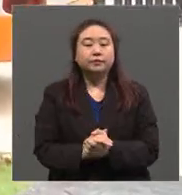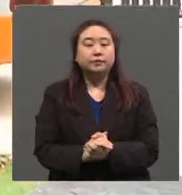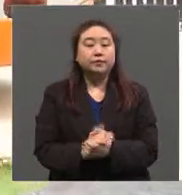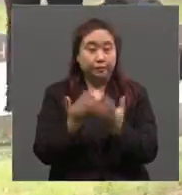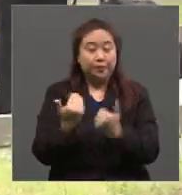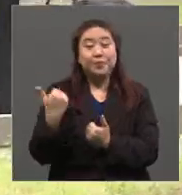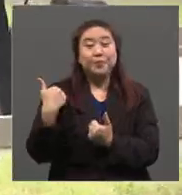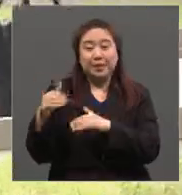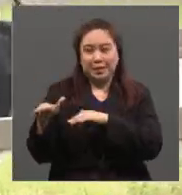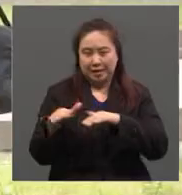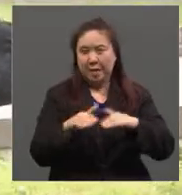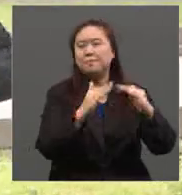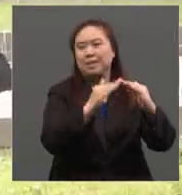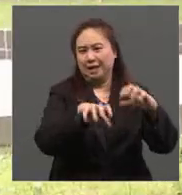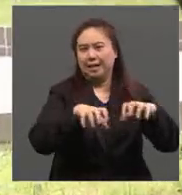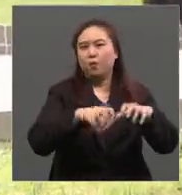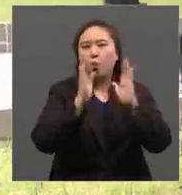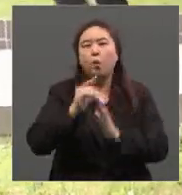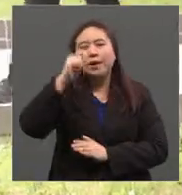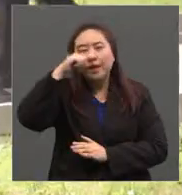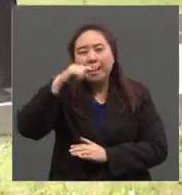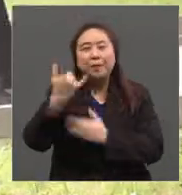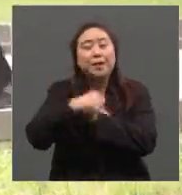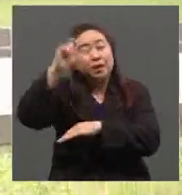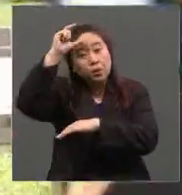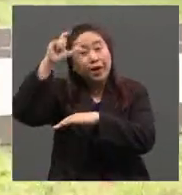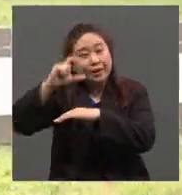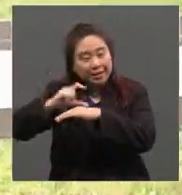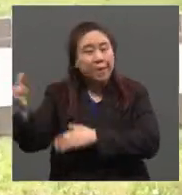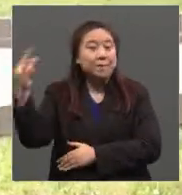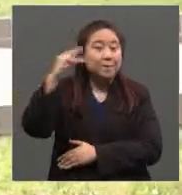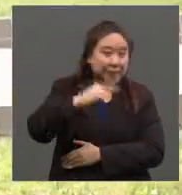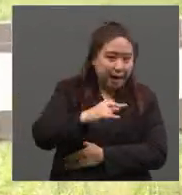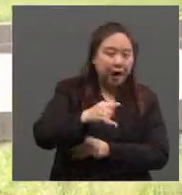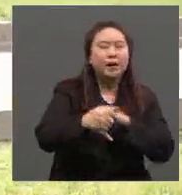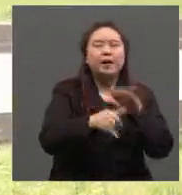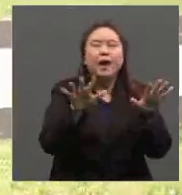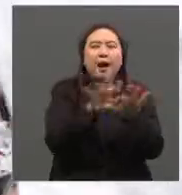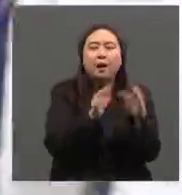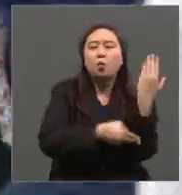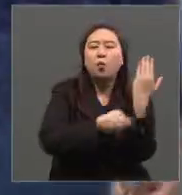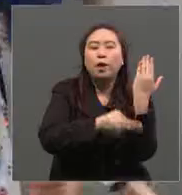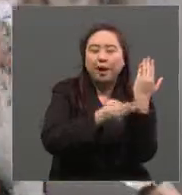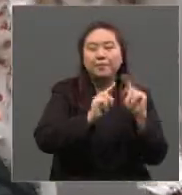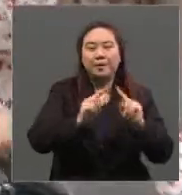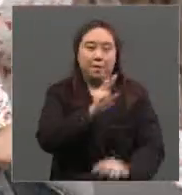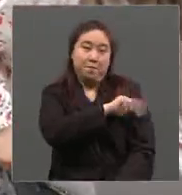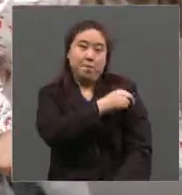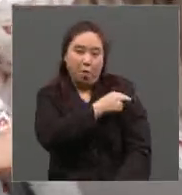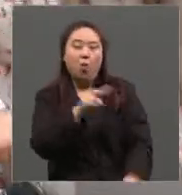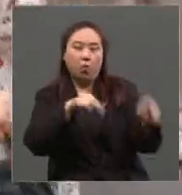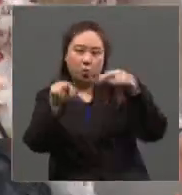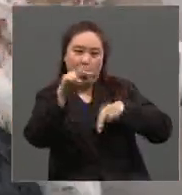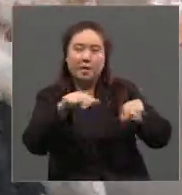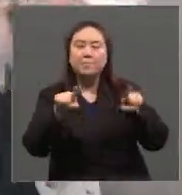คเนี่ยได้จัดเตรียมตรงนี้ไว้ดูแลคนไทยที่เดินทางกลับมาจากตุรกีจุดนี้ก็จะคล้ายๆโรงแรมนะครับแต่ว่าอยู่ในความดูแลของแพทย์เป็น